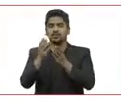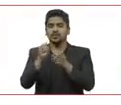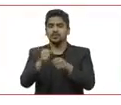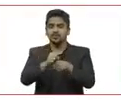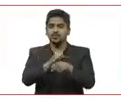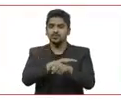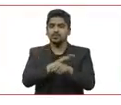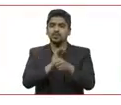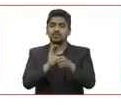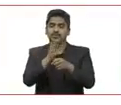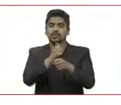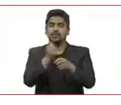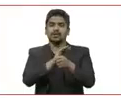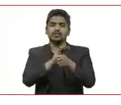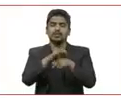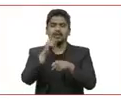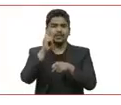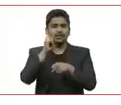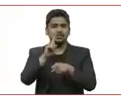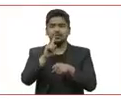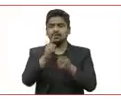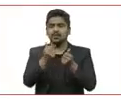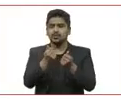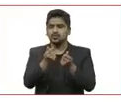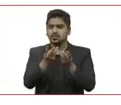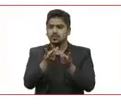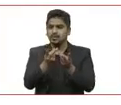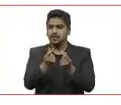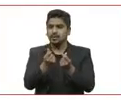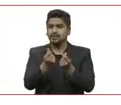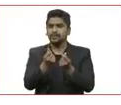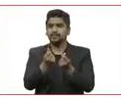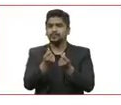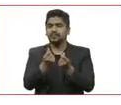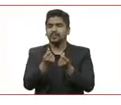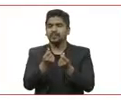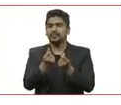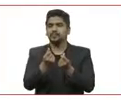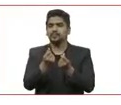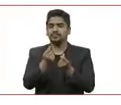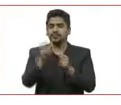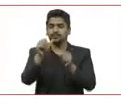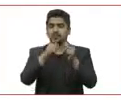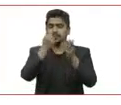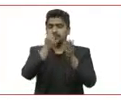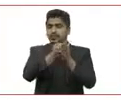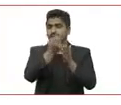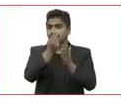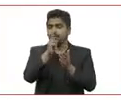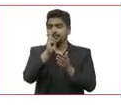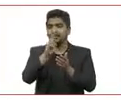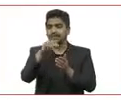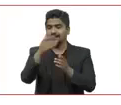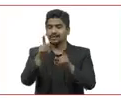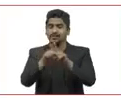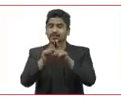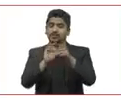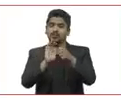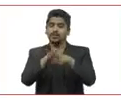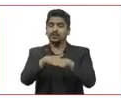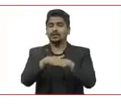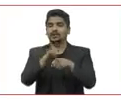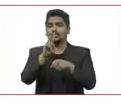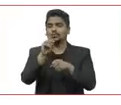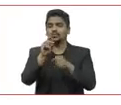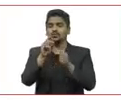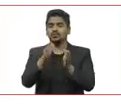सङ्क्रमणमा सबैभन्दा बढी प्रतिदिन सङ्ख्यामा कोभिड-19 को सङ्क्रमितको सङ्ख्या जति पुगेको थियो त्यसलाई पनि नाघेर अहिले